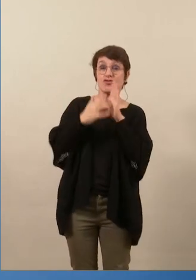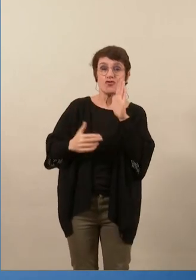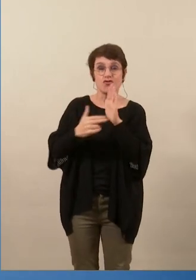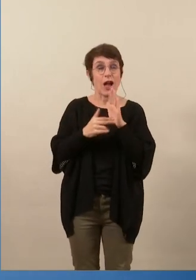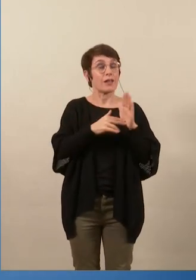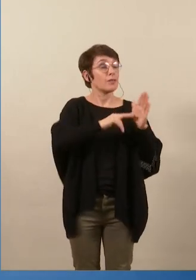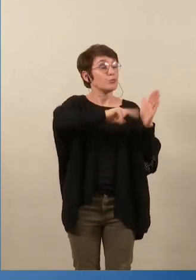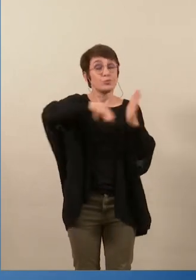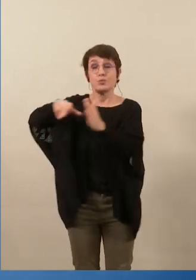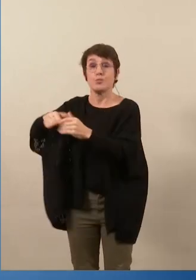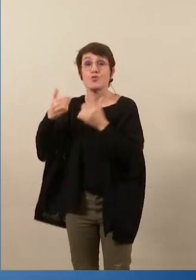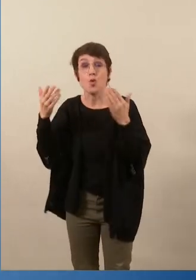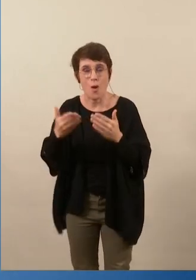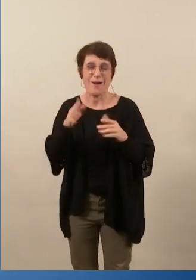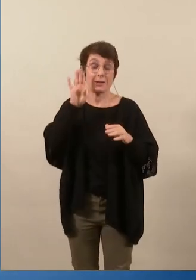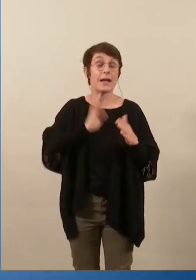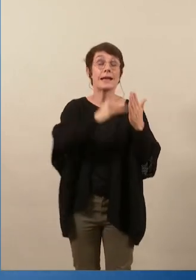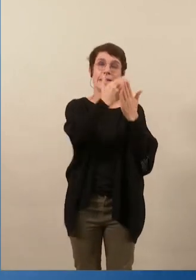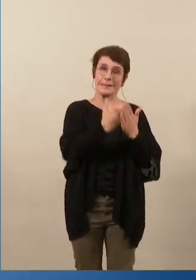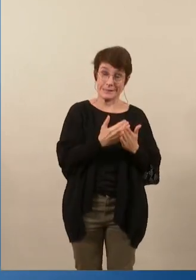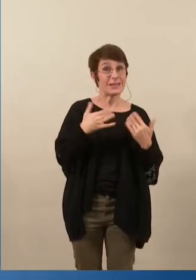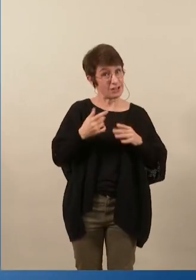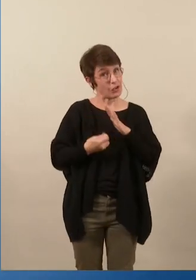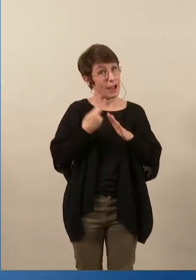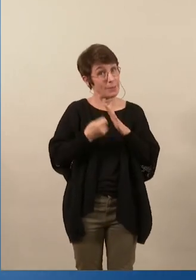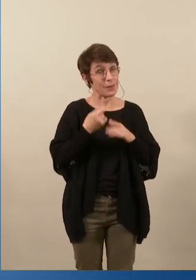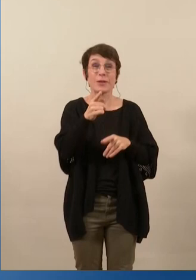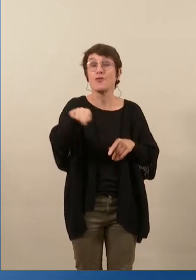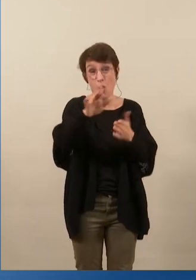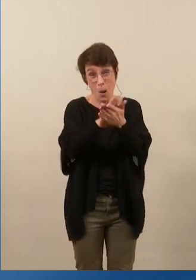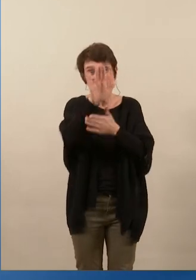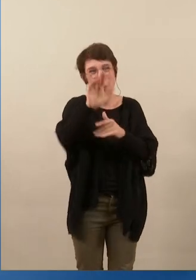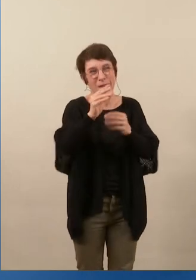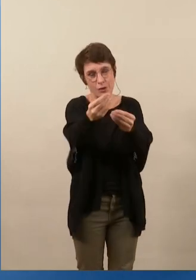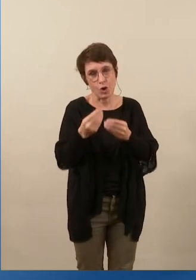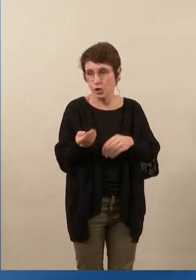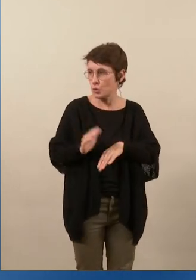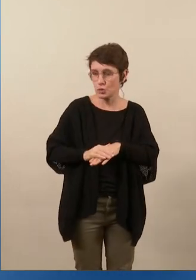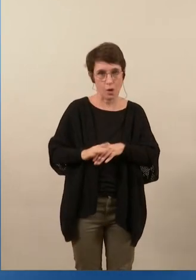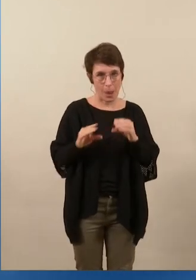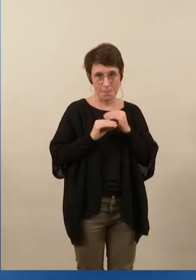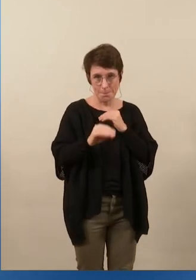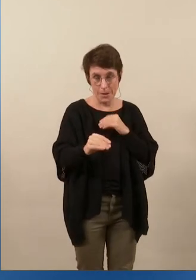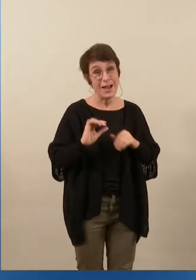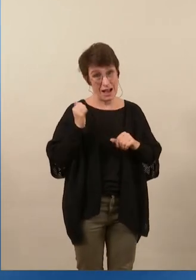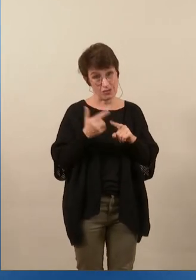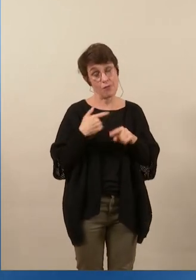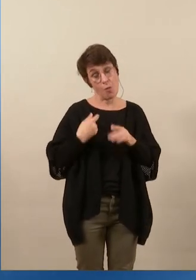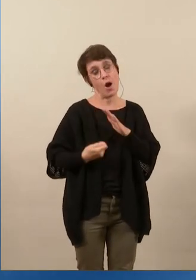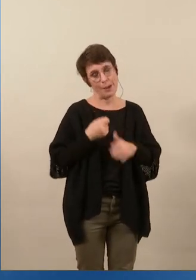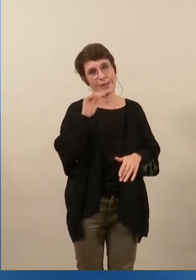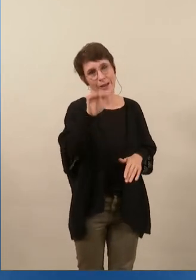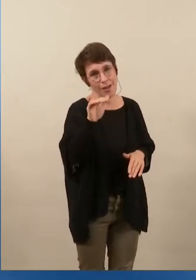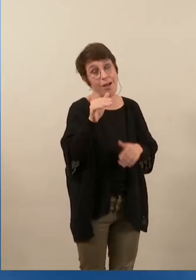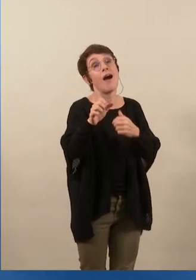je m'excuse je voulaai encore demander la fois précédente vous me l'aviez promise vous l'avez demandé en fait à chaque conseil municipal je vous le demande et chaque